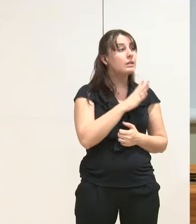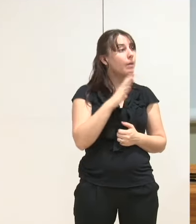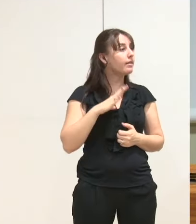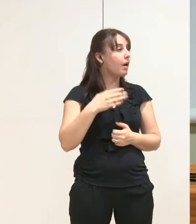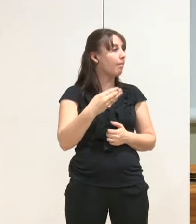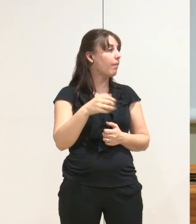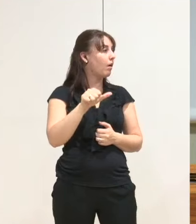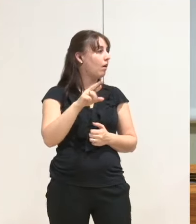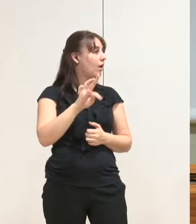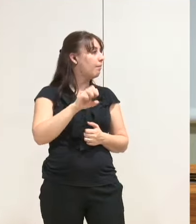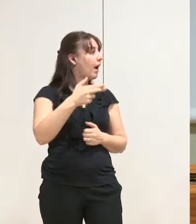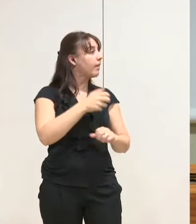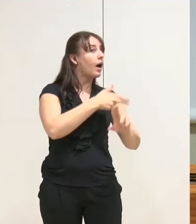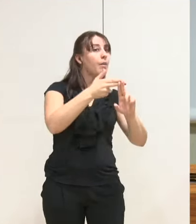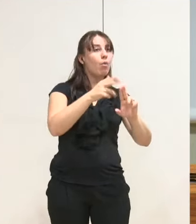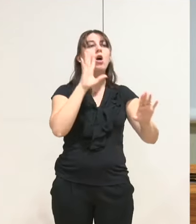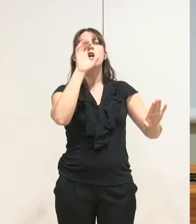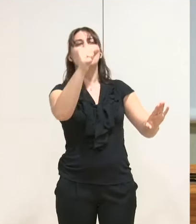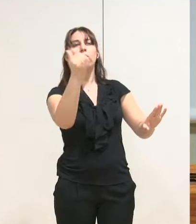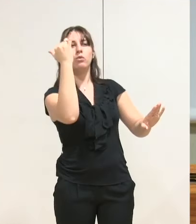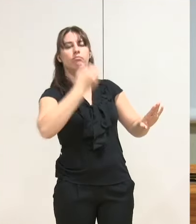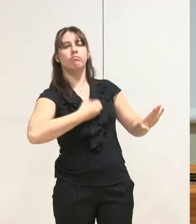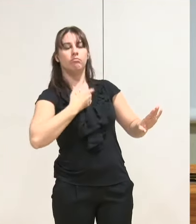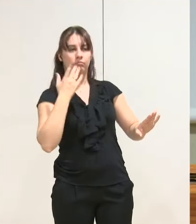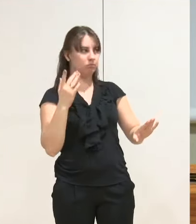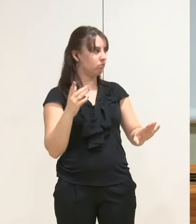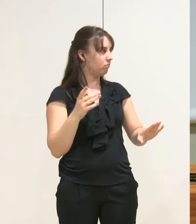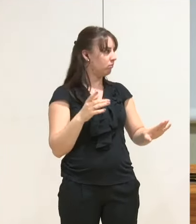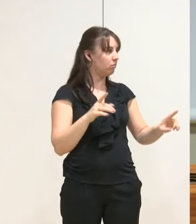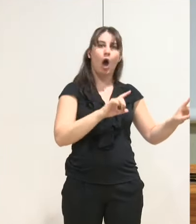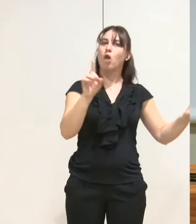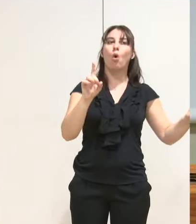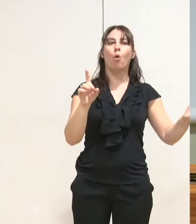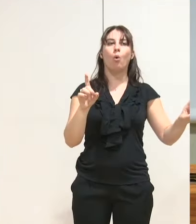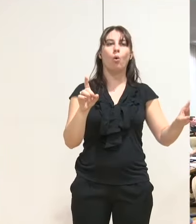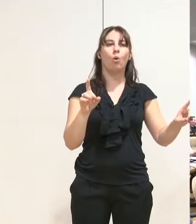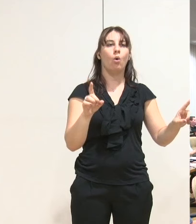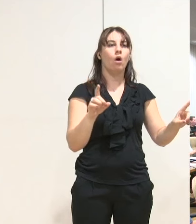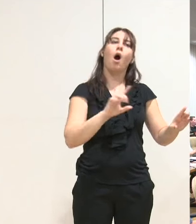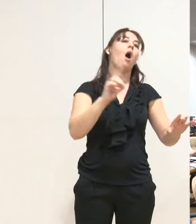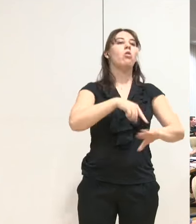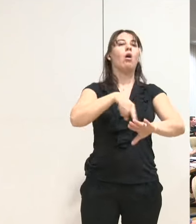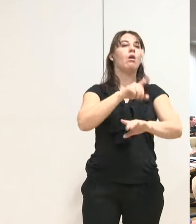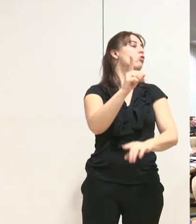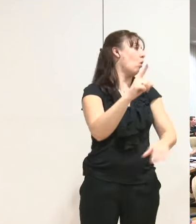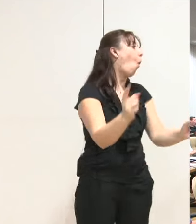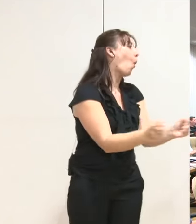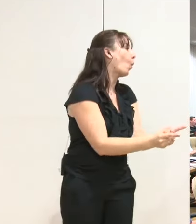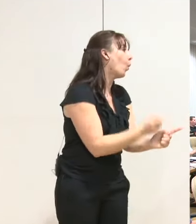Martin j'ai vu votre demande de prise de parole ah ben non autant non on va pas perdre un temps